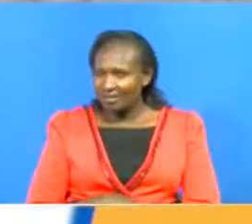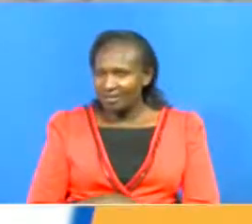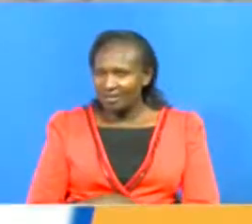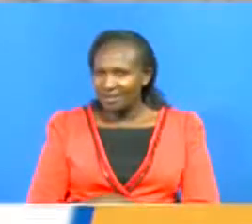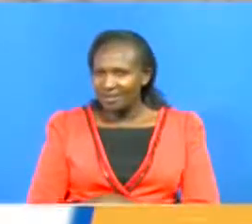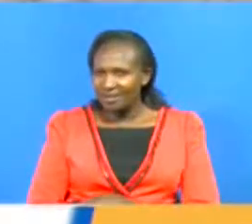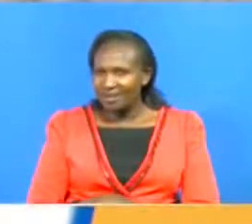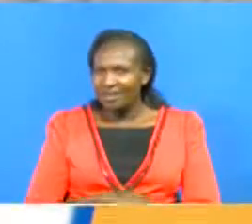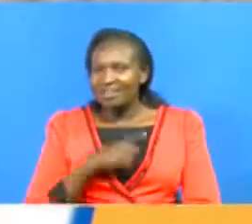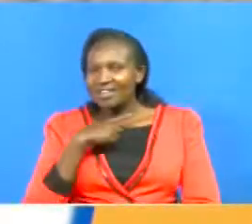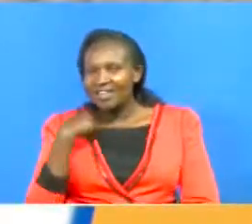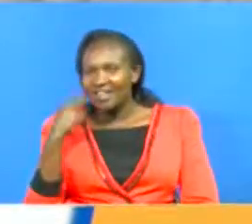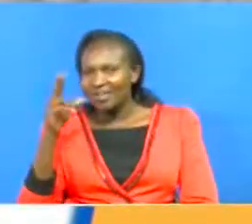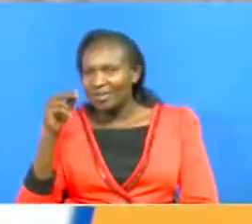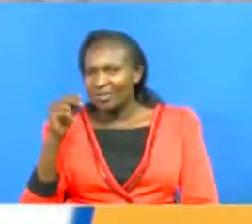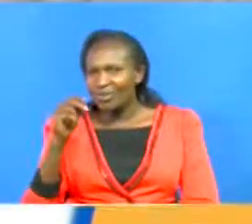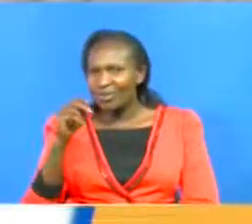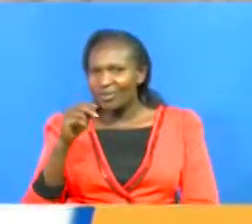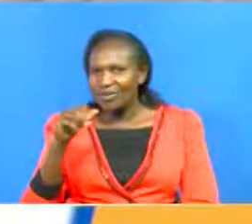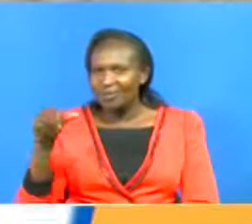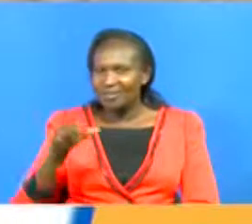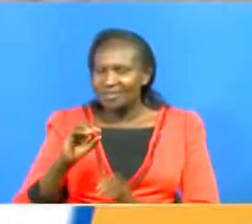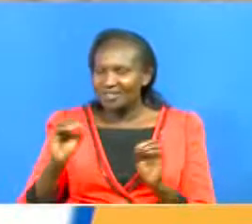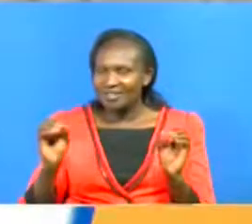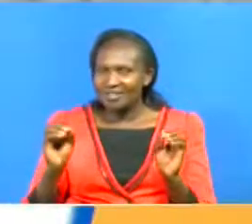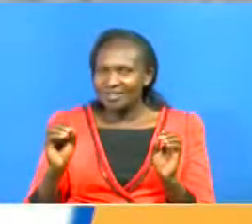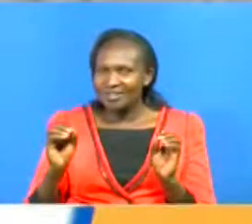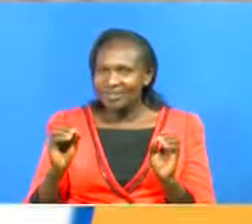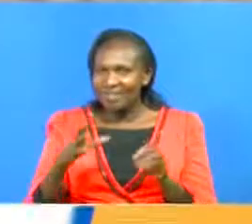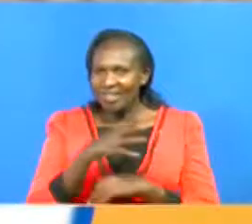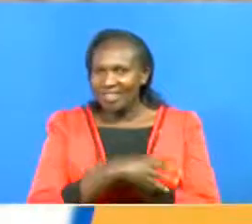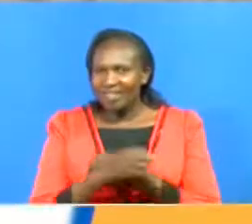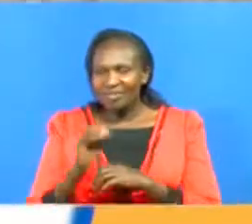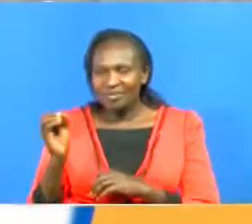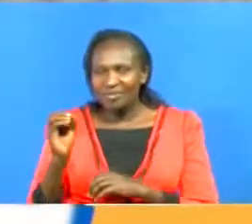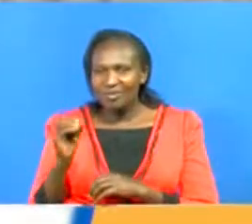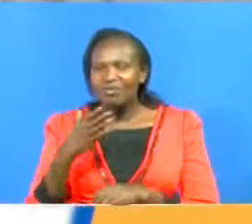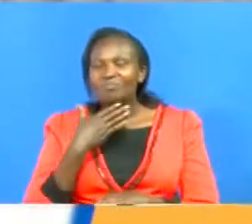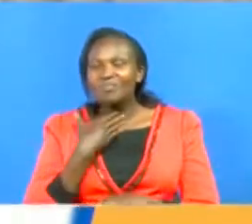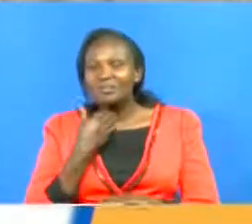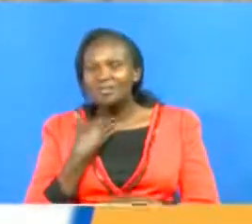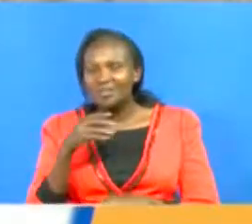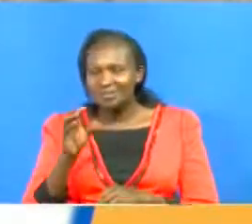Usiue, usiibe, usizini, na usitamani.